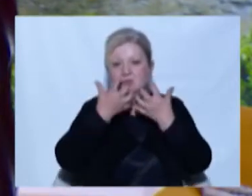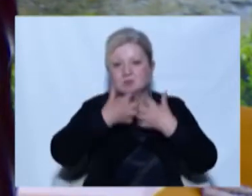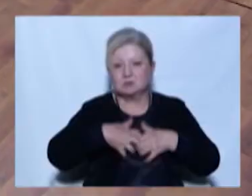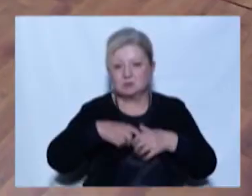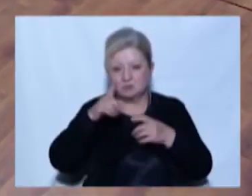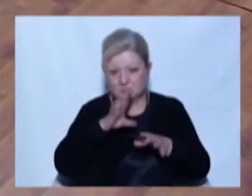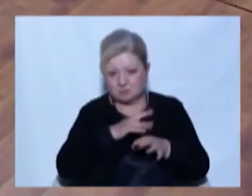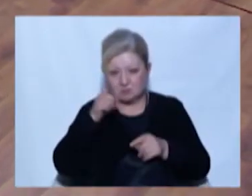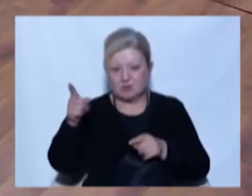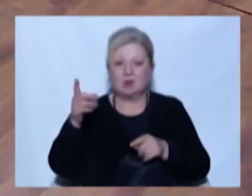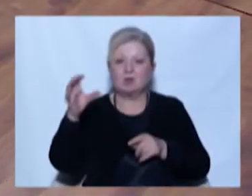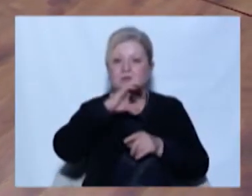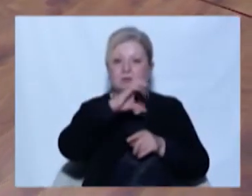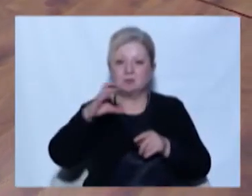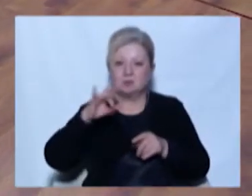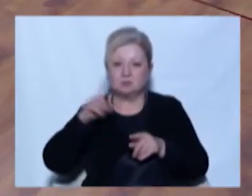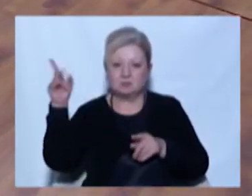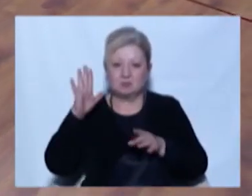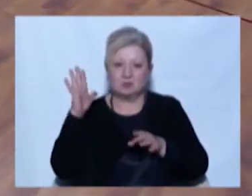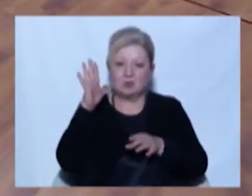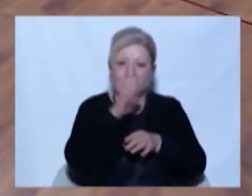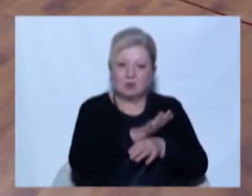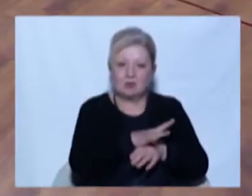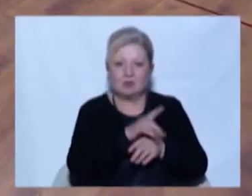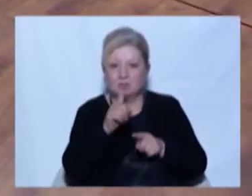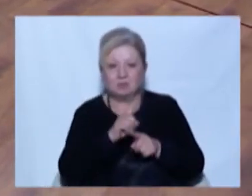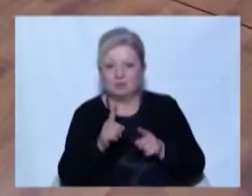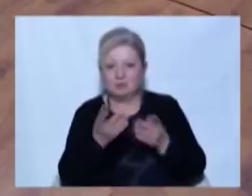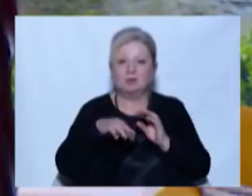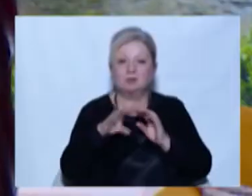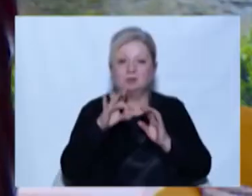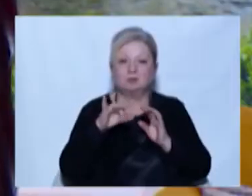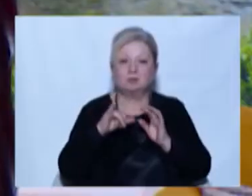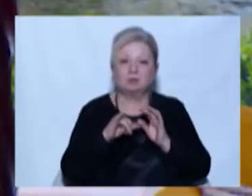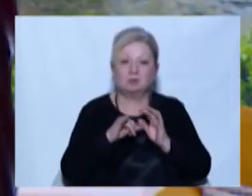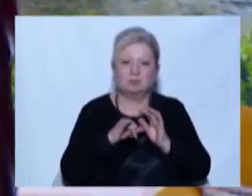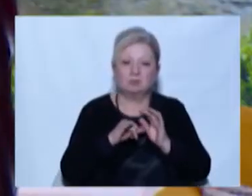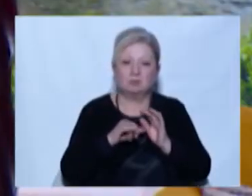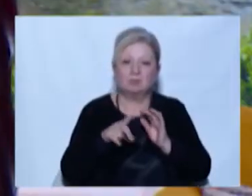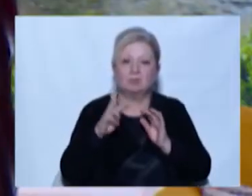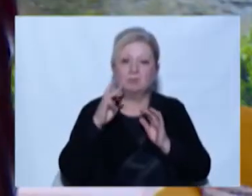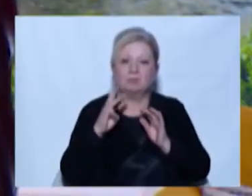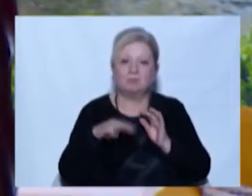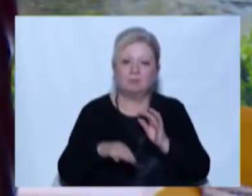ანუ მემარცხენე მოძრაობების გავლენა დასავლეთ ევროპის ქვეყნებში შემცირდა. თავიდან მარშალის